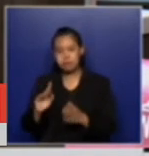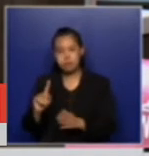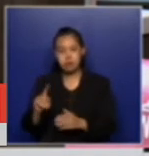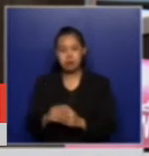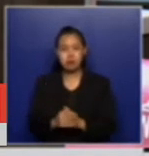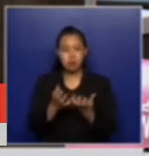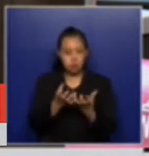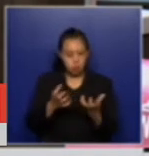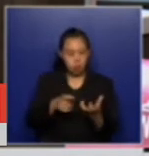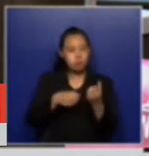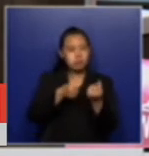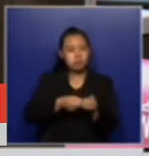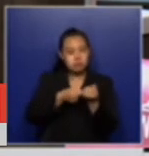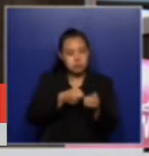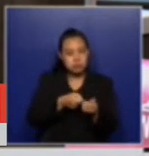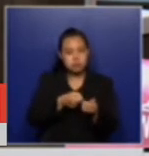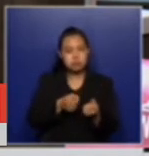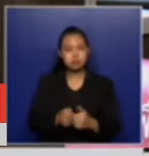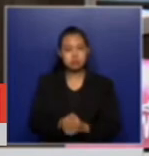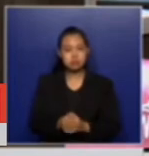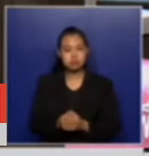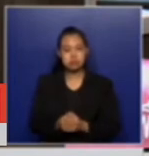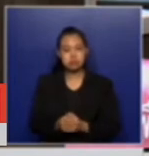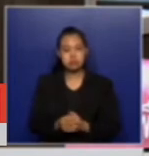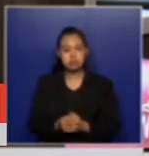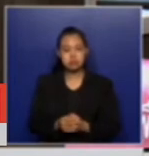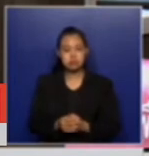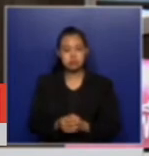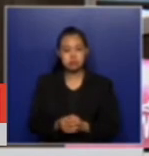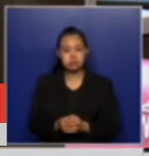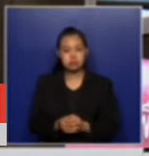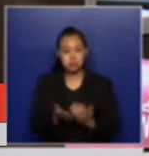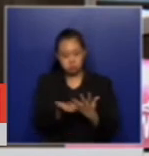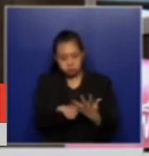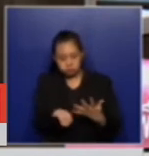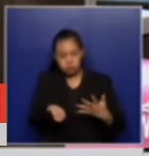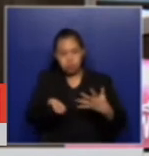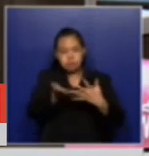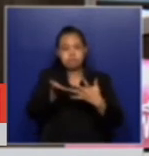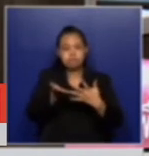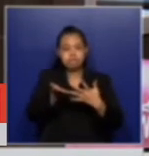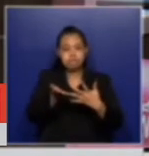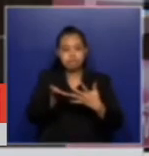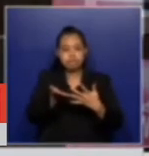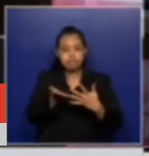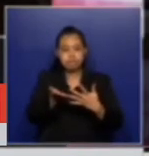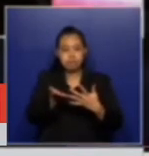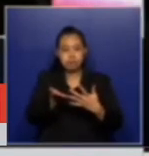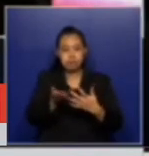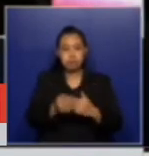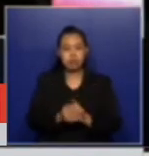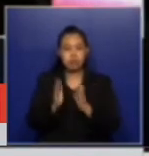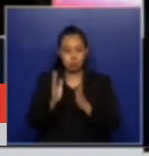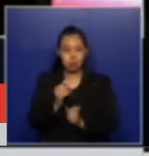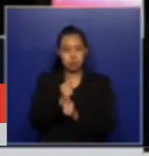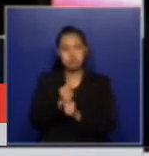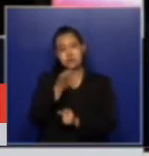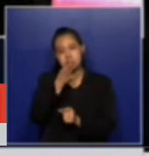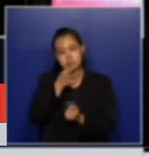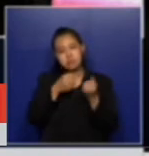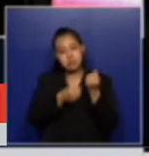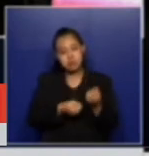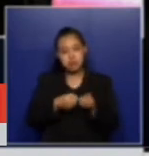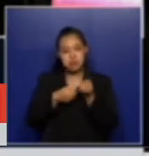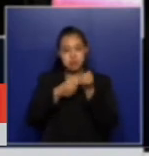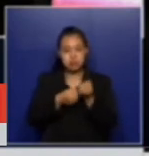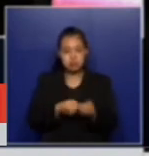ตรจะถูกยกระดับขึ้นมาเพื่อให้เกษตรกรสามารถ